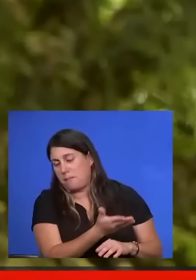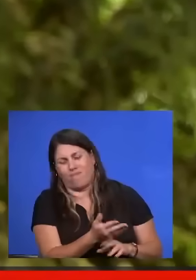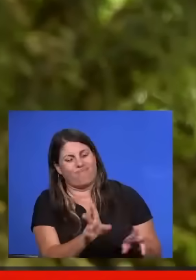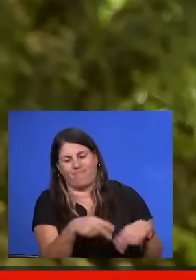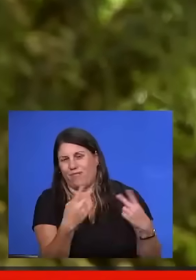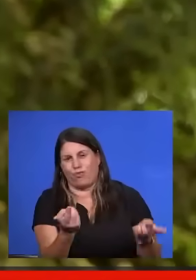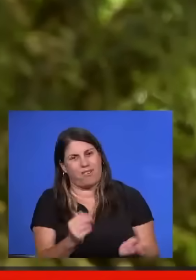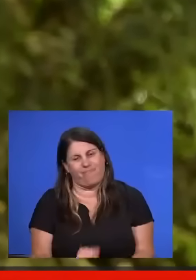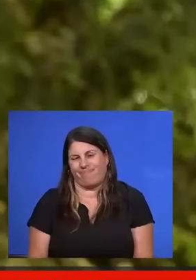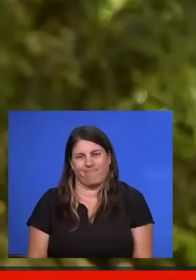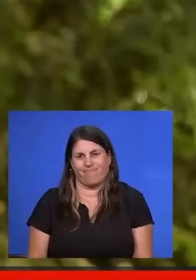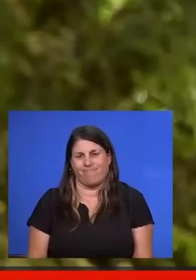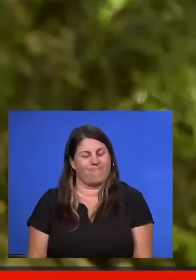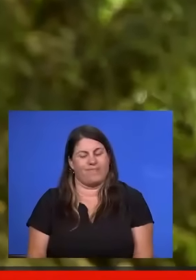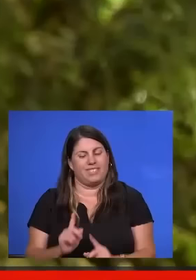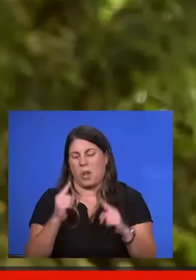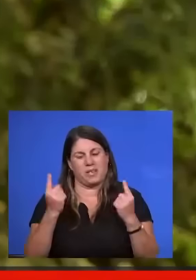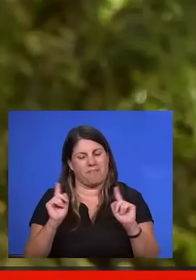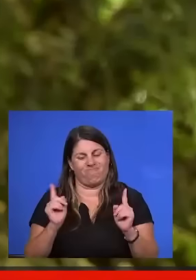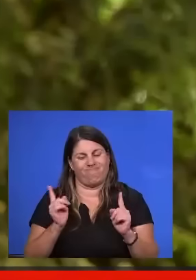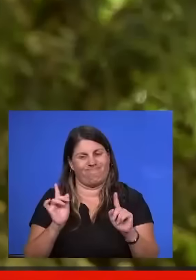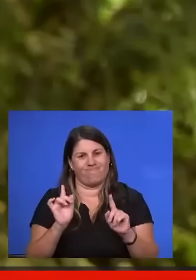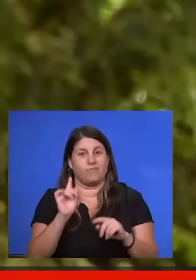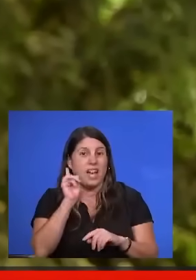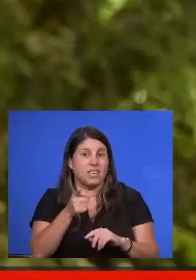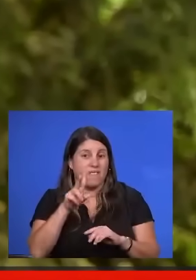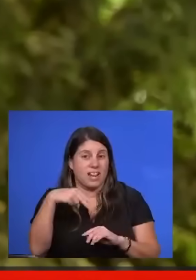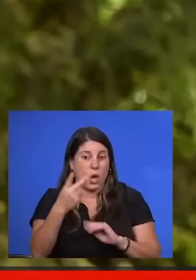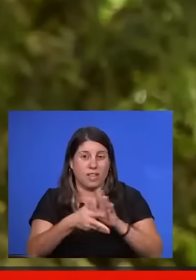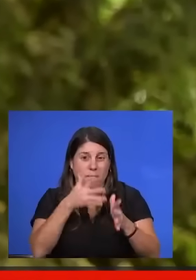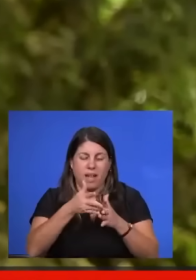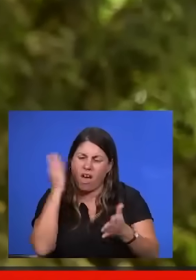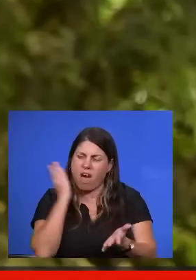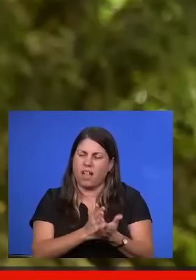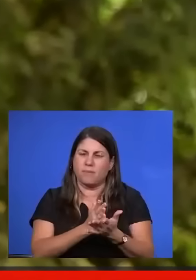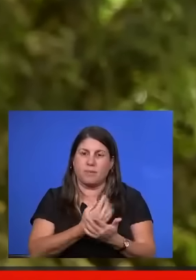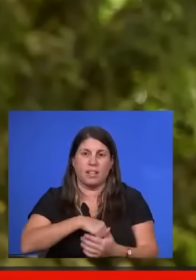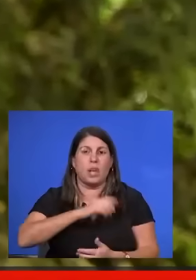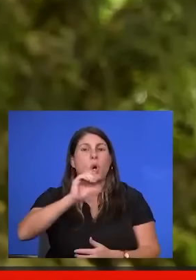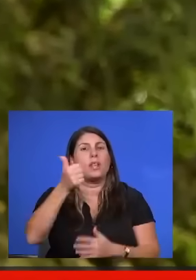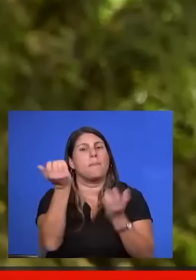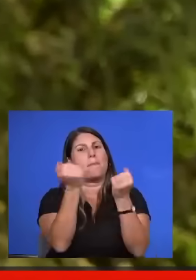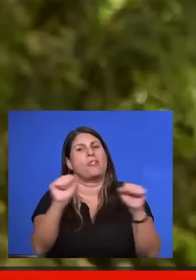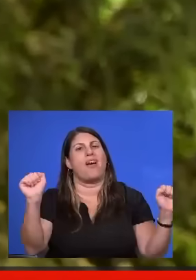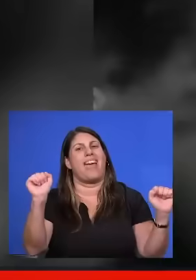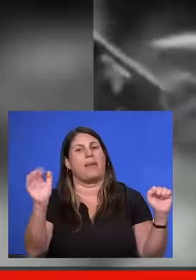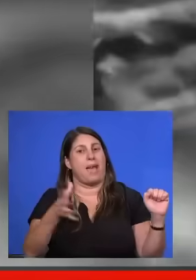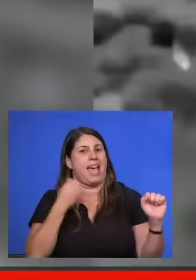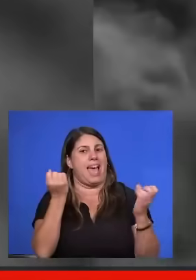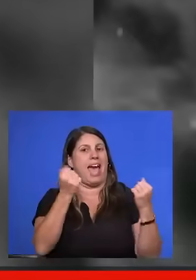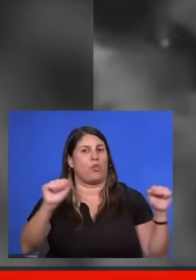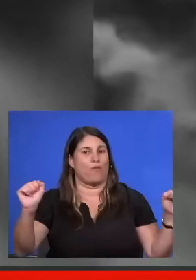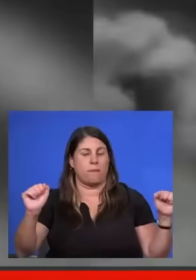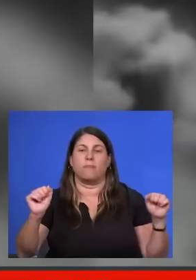זה לא יקרה. חייבת להיות פה אמירה חד משמעית, אנחנו קודם כל משחררים את החטופים. המערכה תבוא אחר כך.